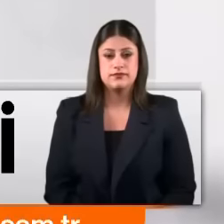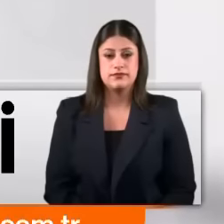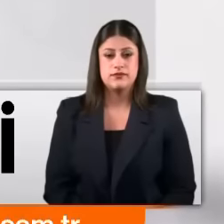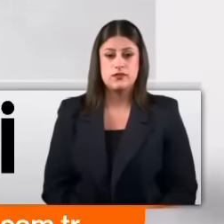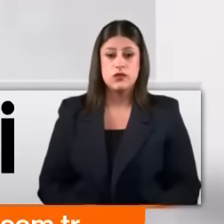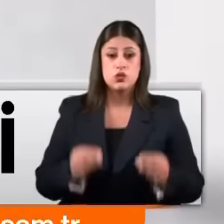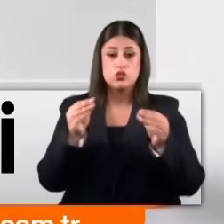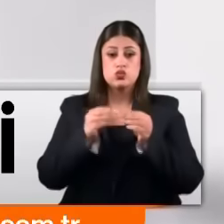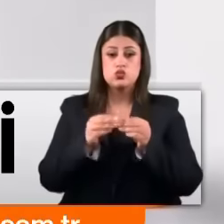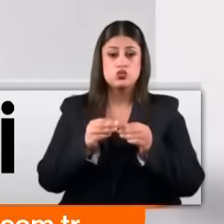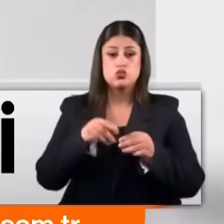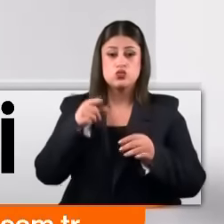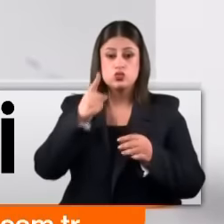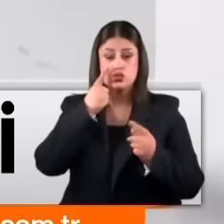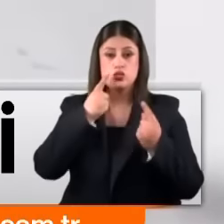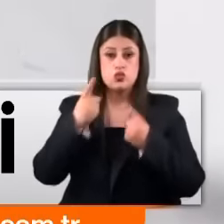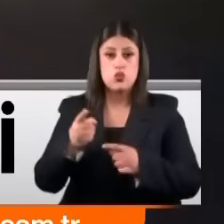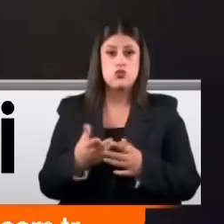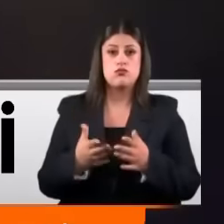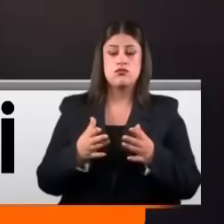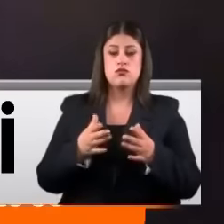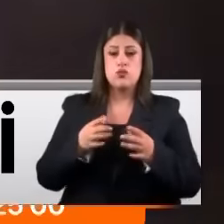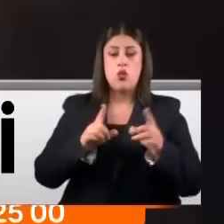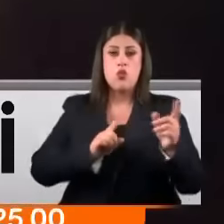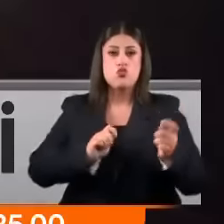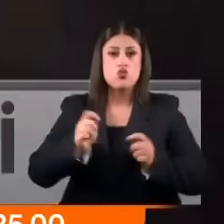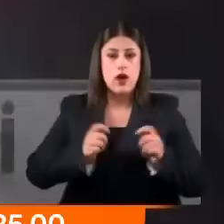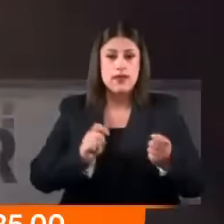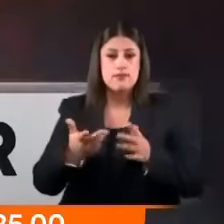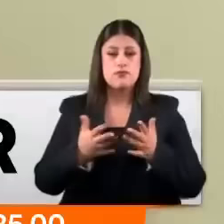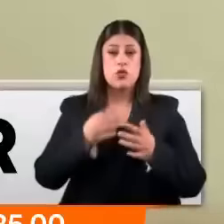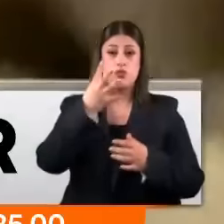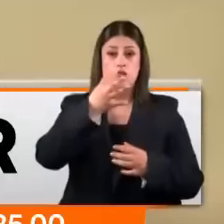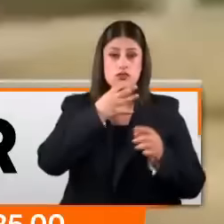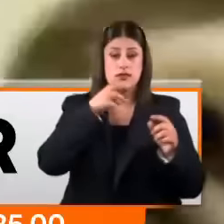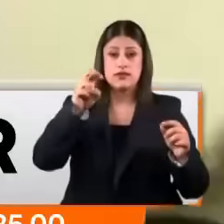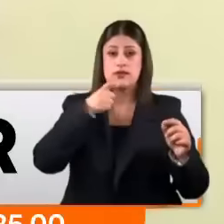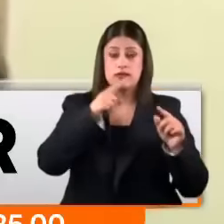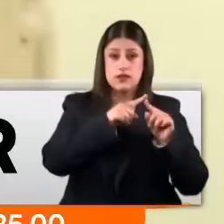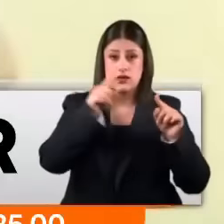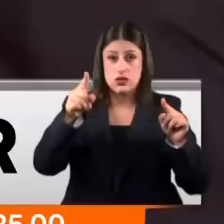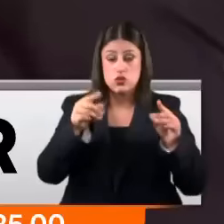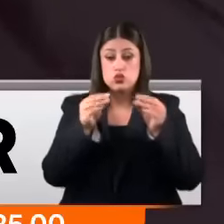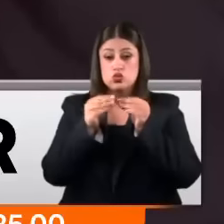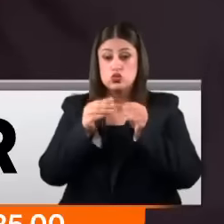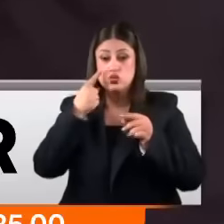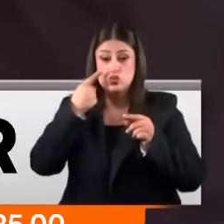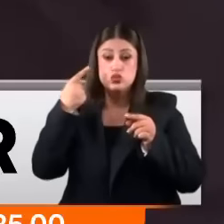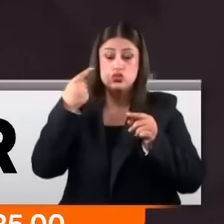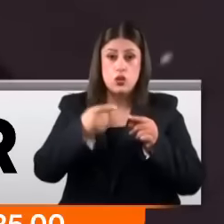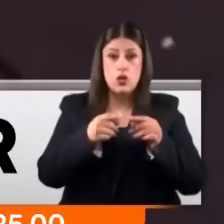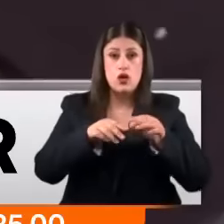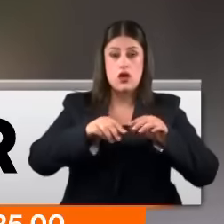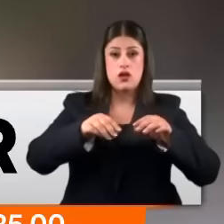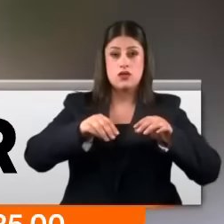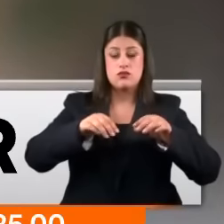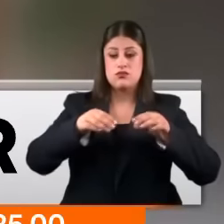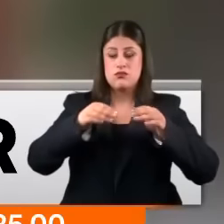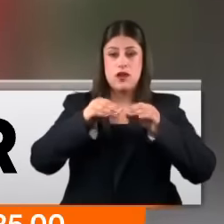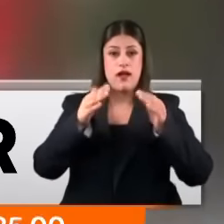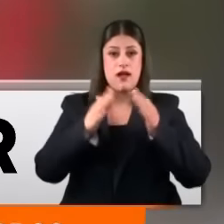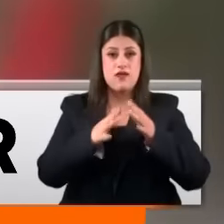Suç işlemek amacıyla örgüt kurma, yönetme suçundan 4 yıldan 8 yıla, suçtan kaynaklanan mal varlığı değerlerini aklama